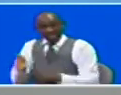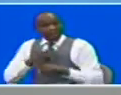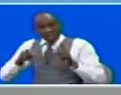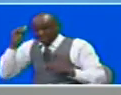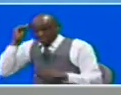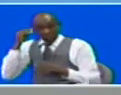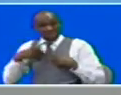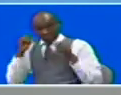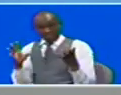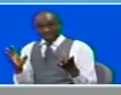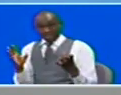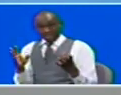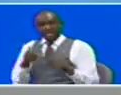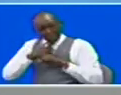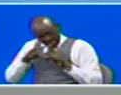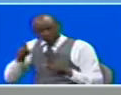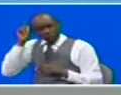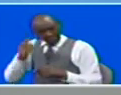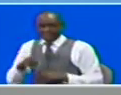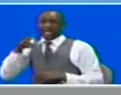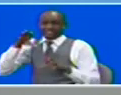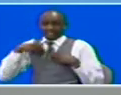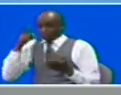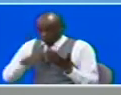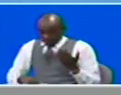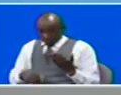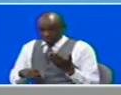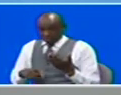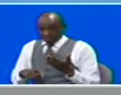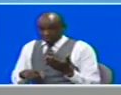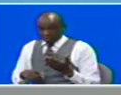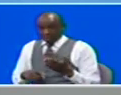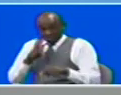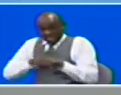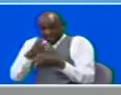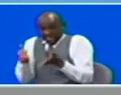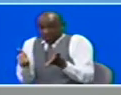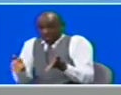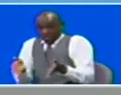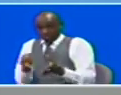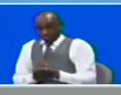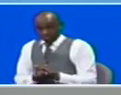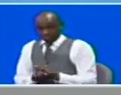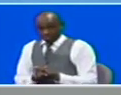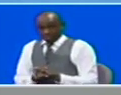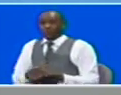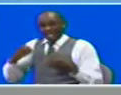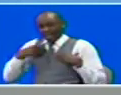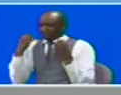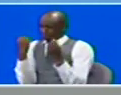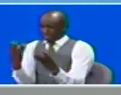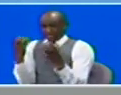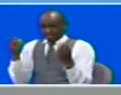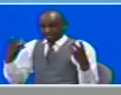hawajasoma. Lakini kitu ambacho lazima tukubali ni ya kwamba wakati huu tulipo, kuna mambo fulani